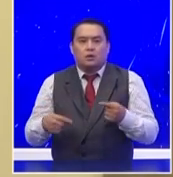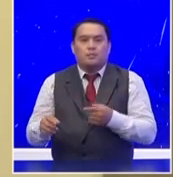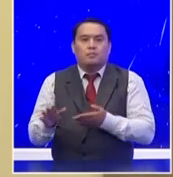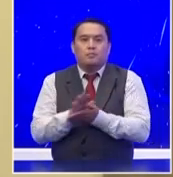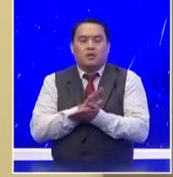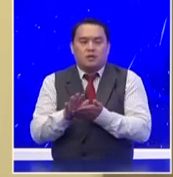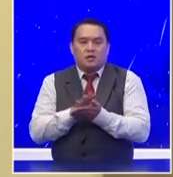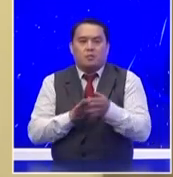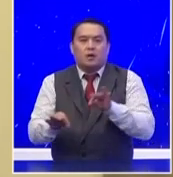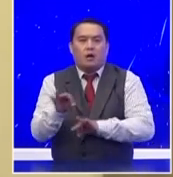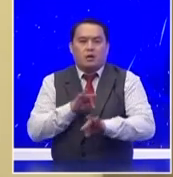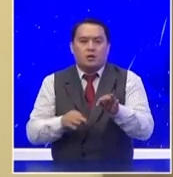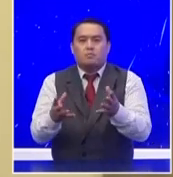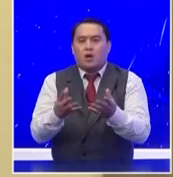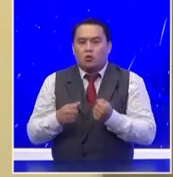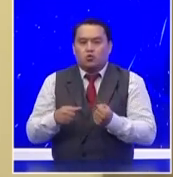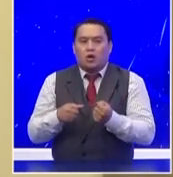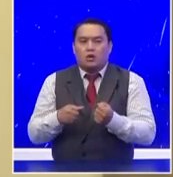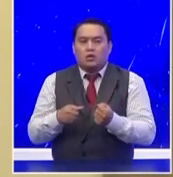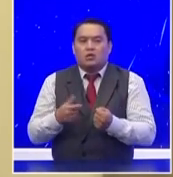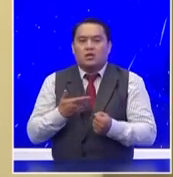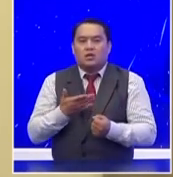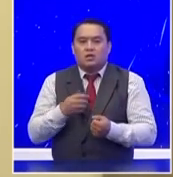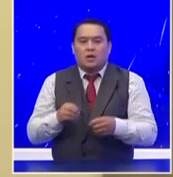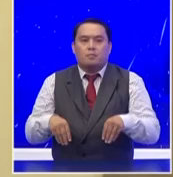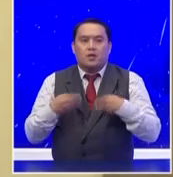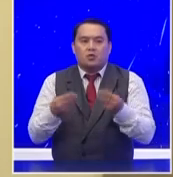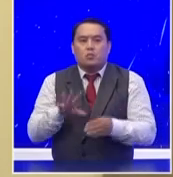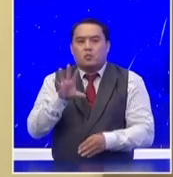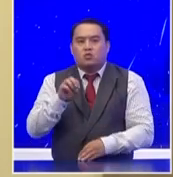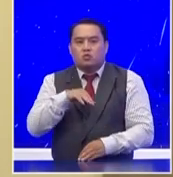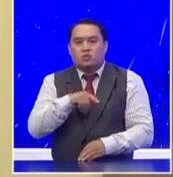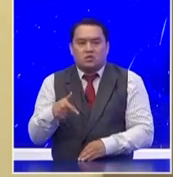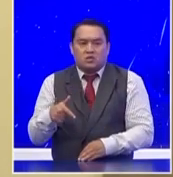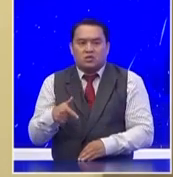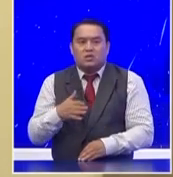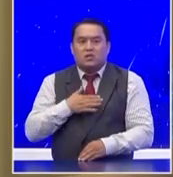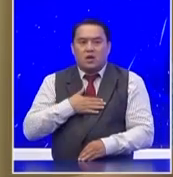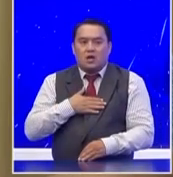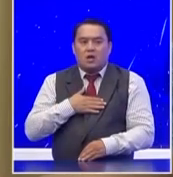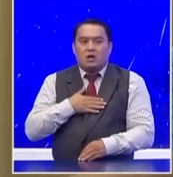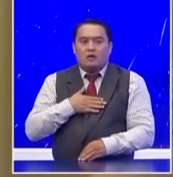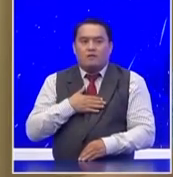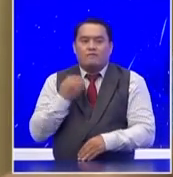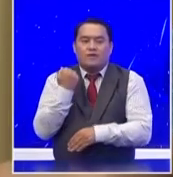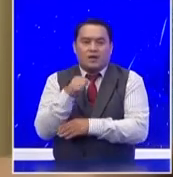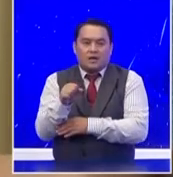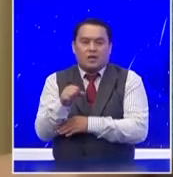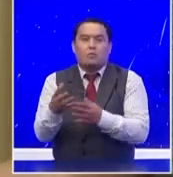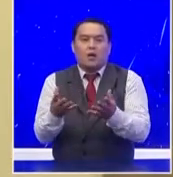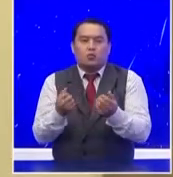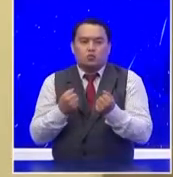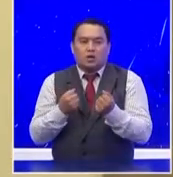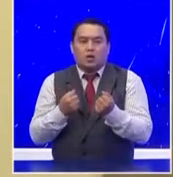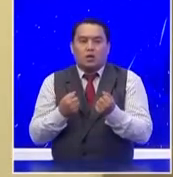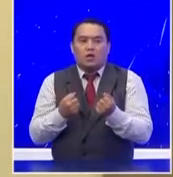грантах. Поучаствовала в гранте, где выдается 500 тысяч. Мне повезло, я выиграла, получила их.